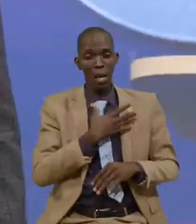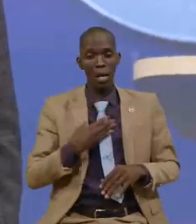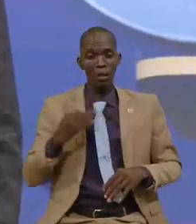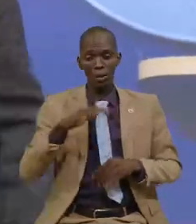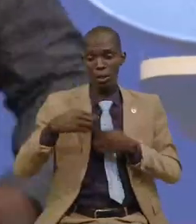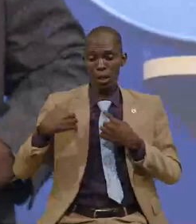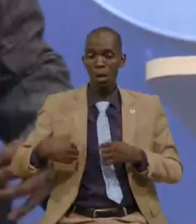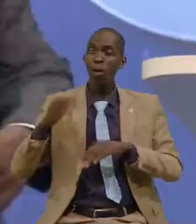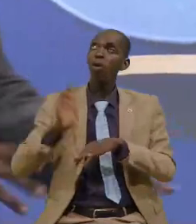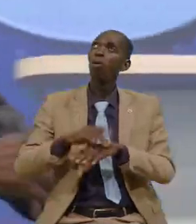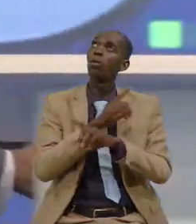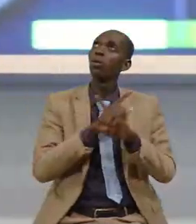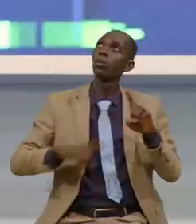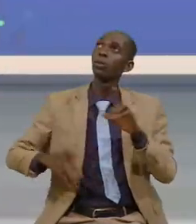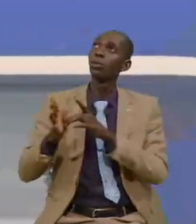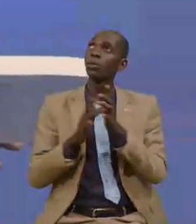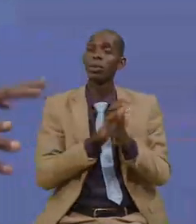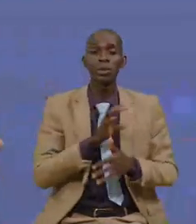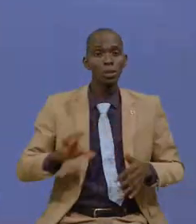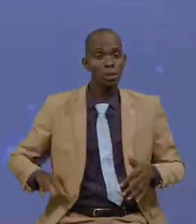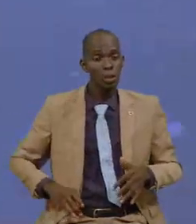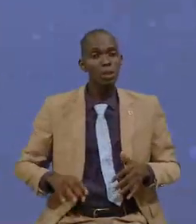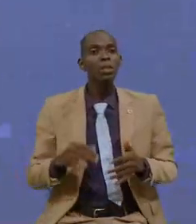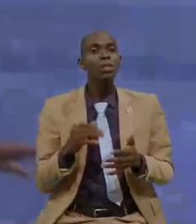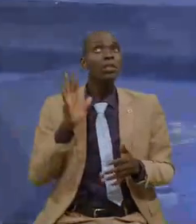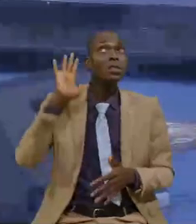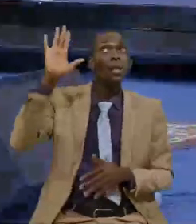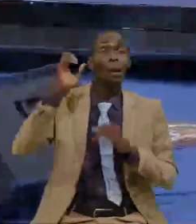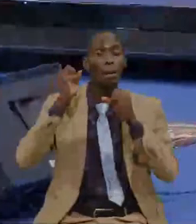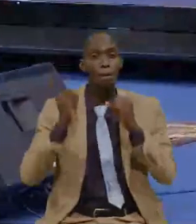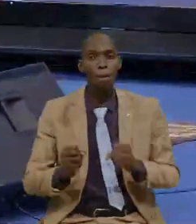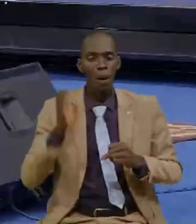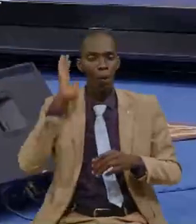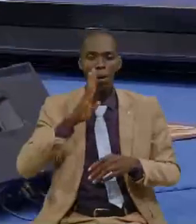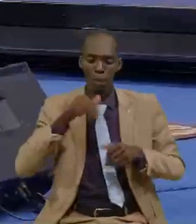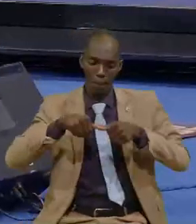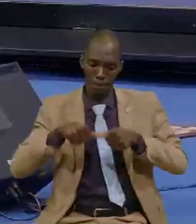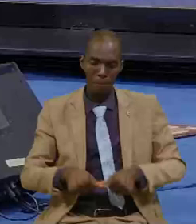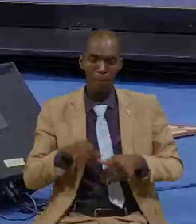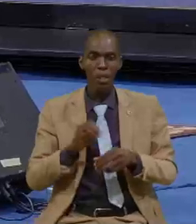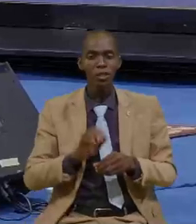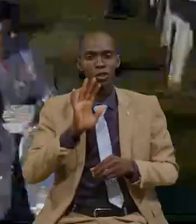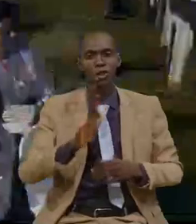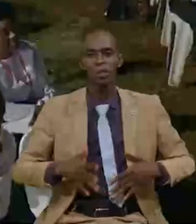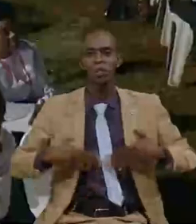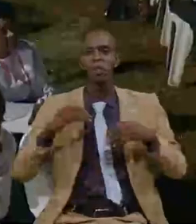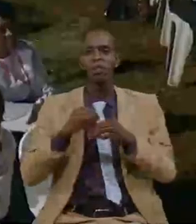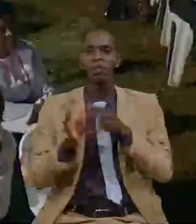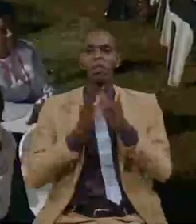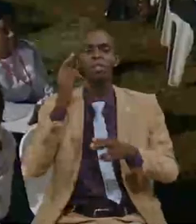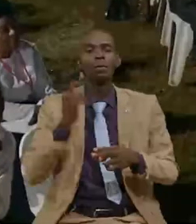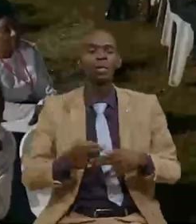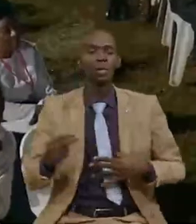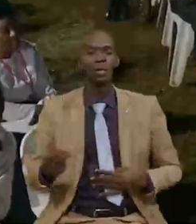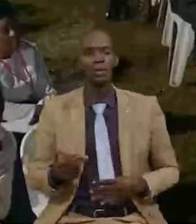le cœur sur le Seigneur Jésus-Christ, sa puissance sera permanente dans